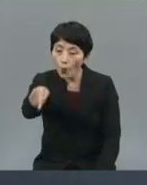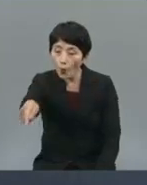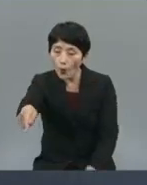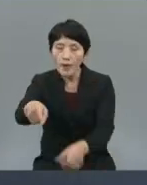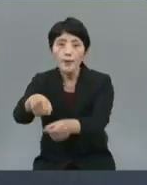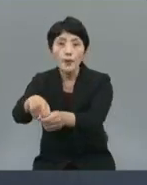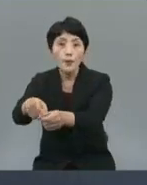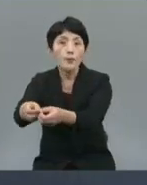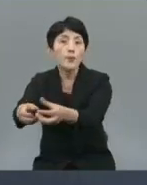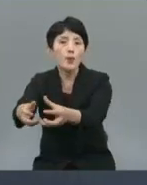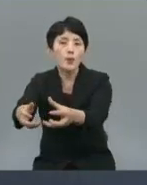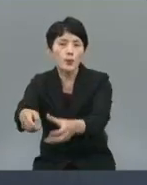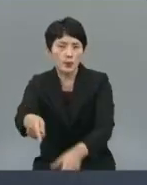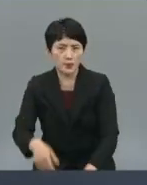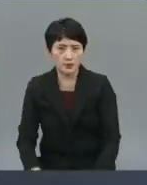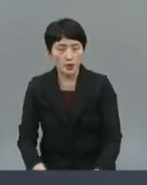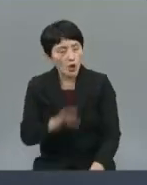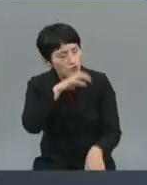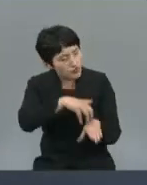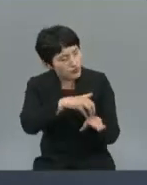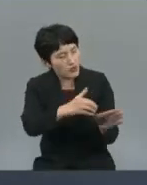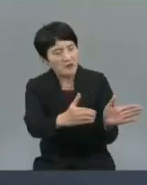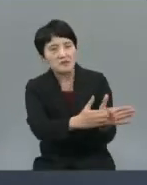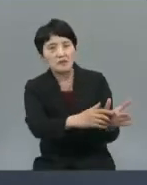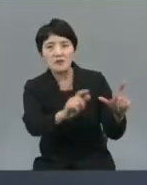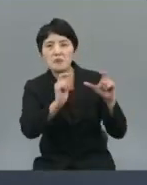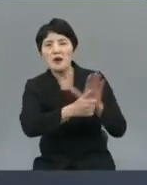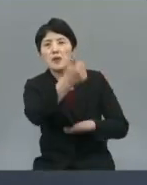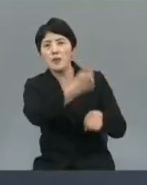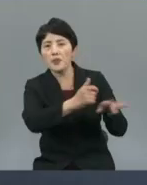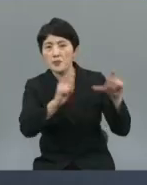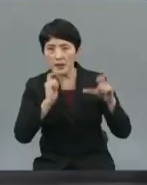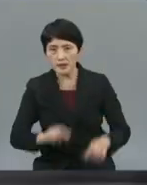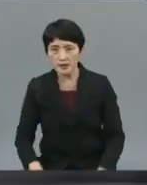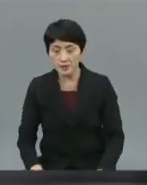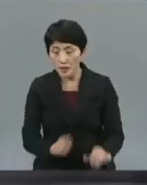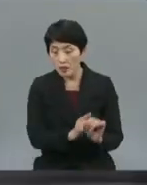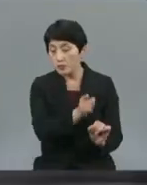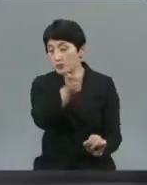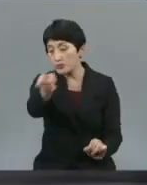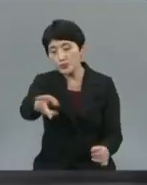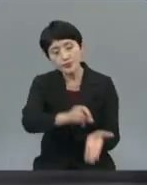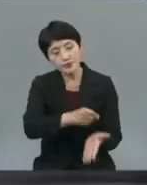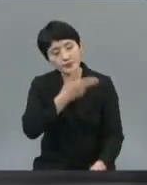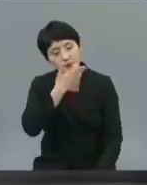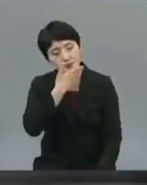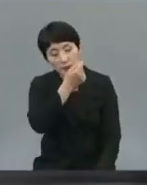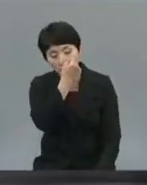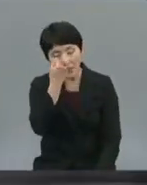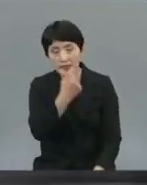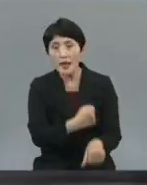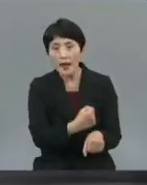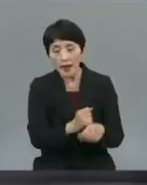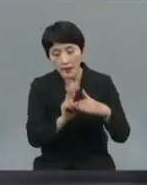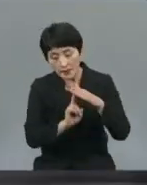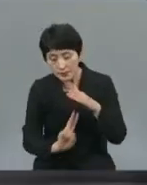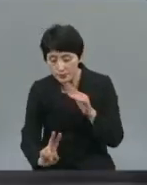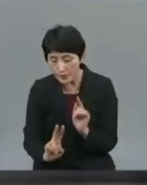どれほどの欺瞞と誇張があるか韓米当局が分析していると述べました